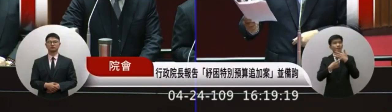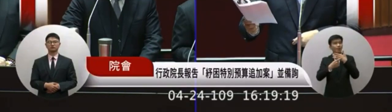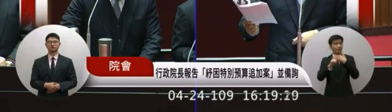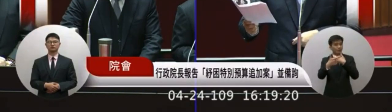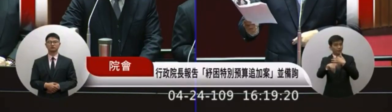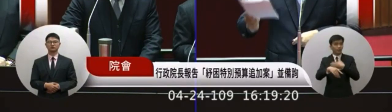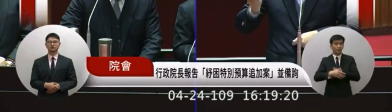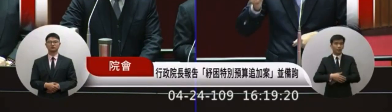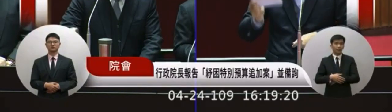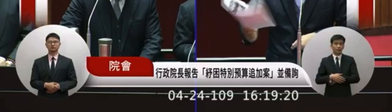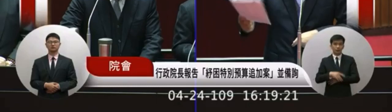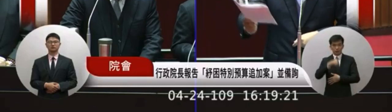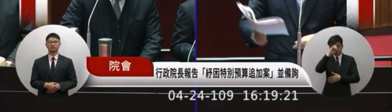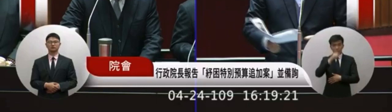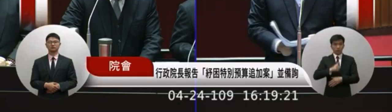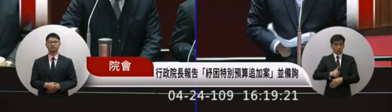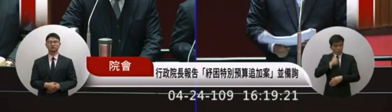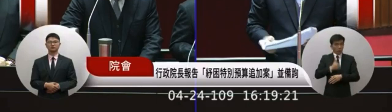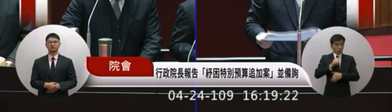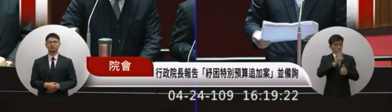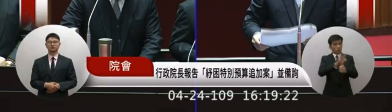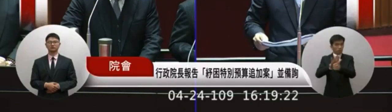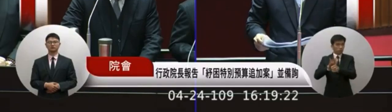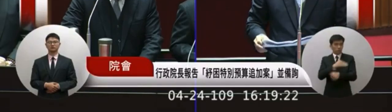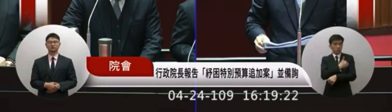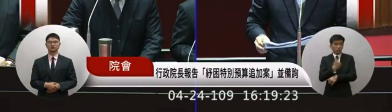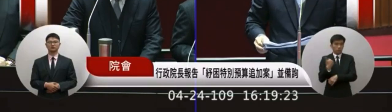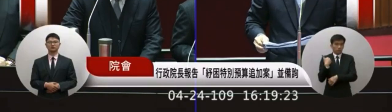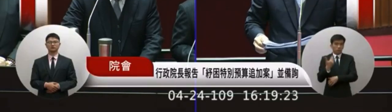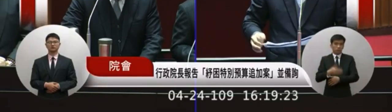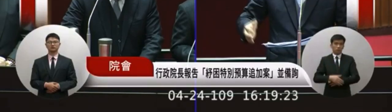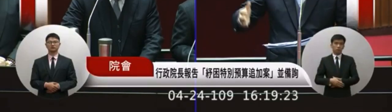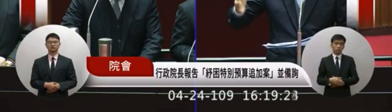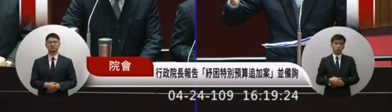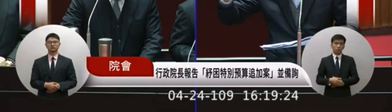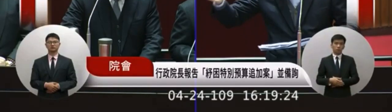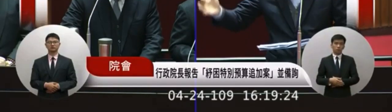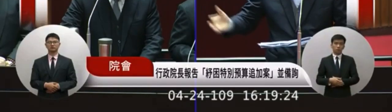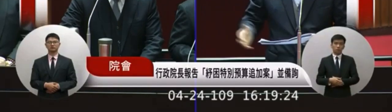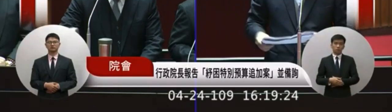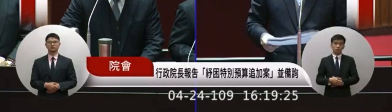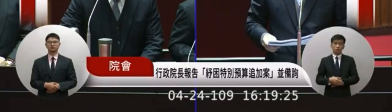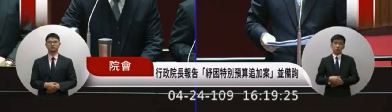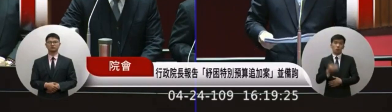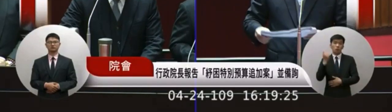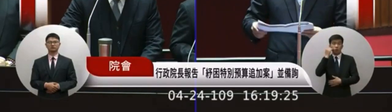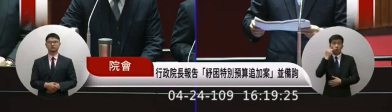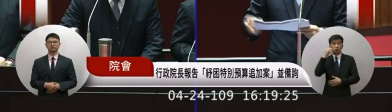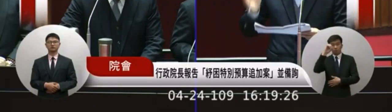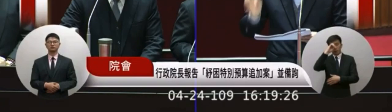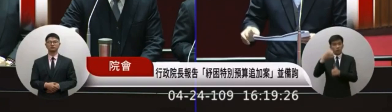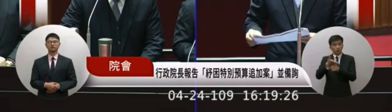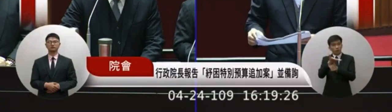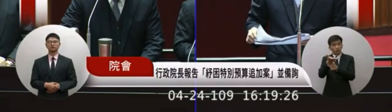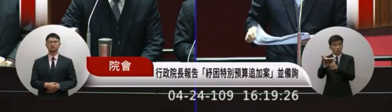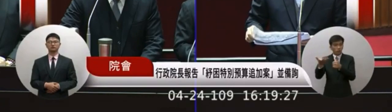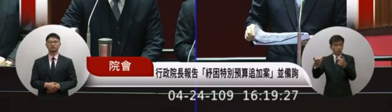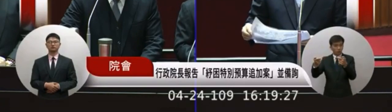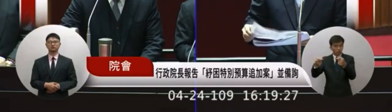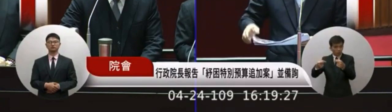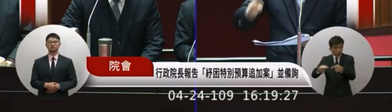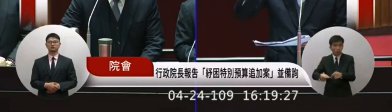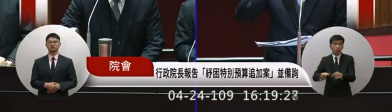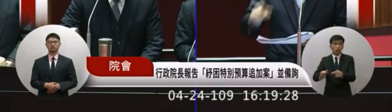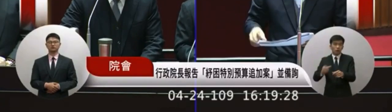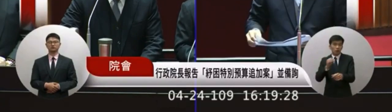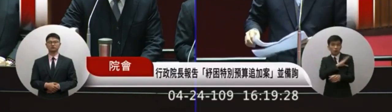望它是个动词，啊，不然整个疫情过了之后，这个金融国